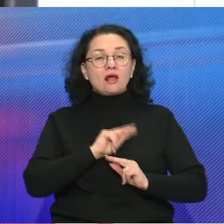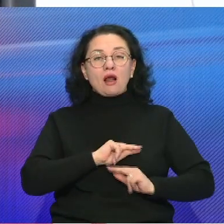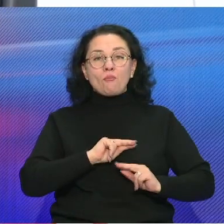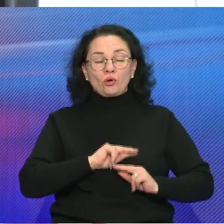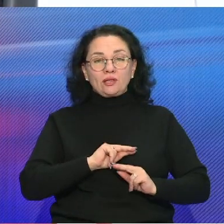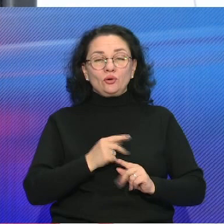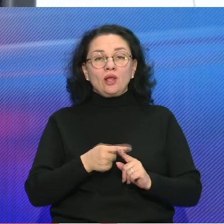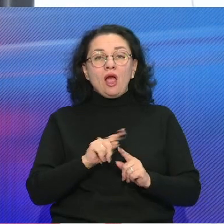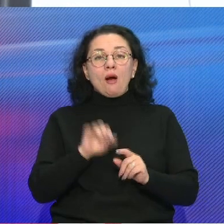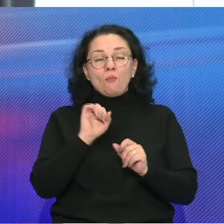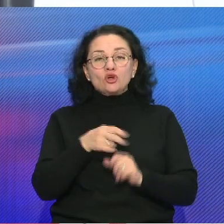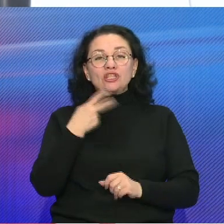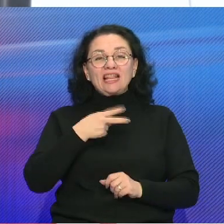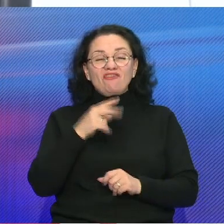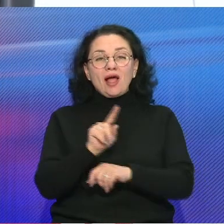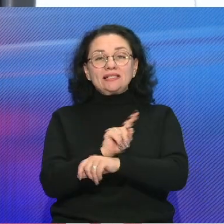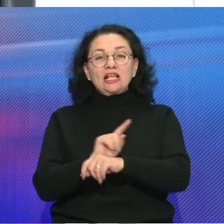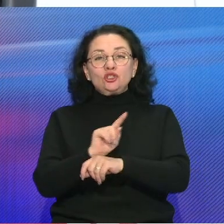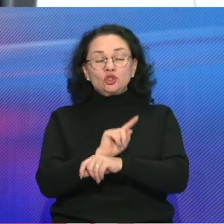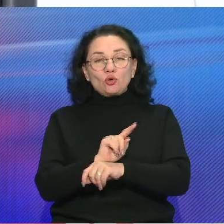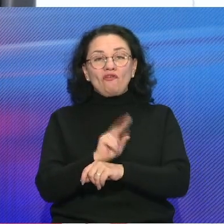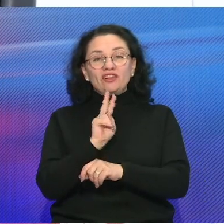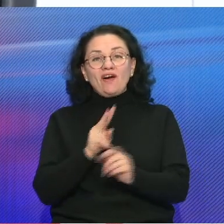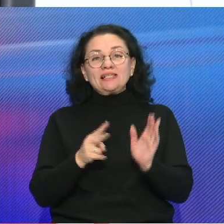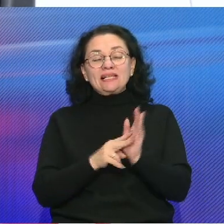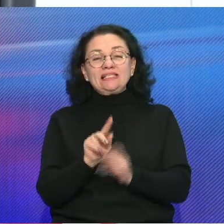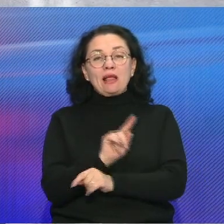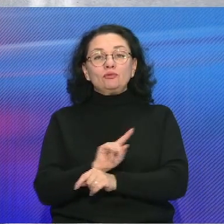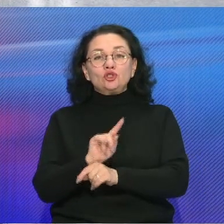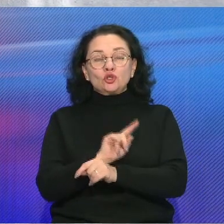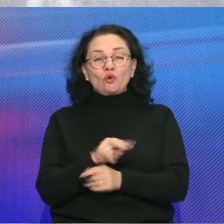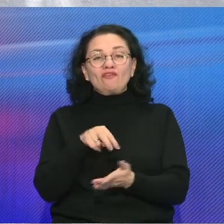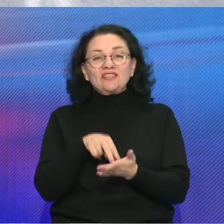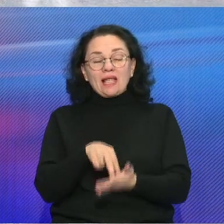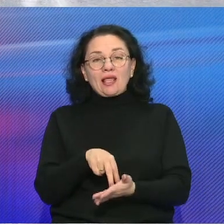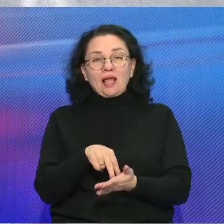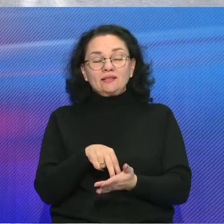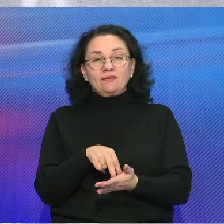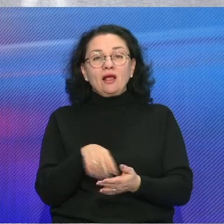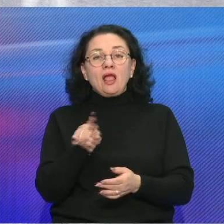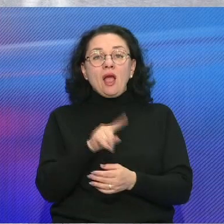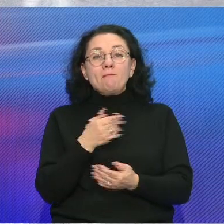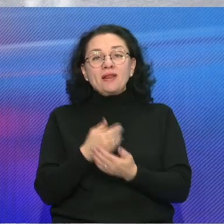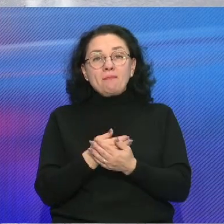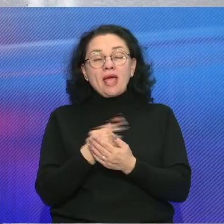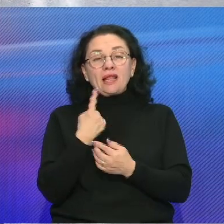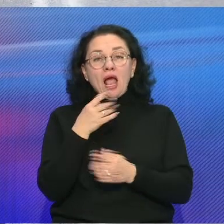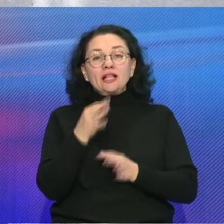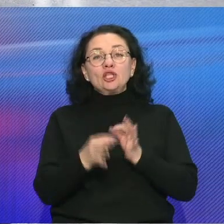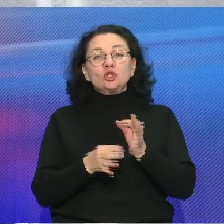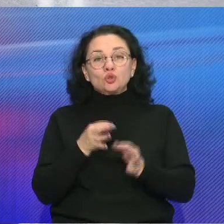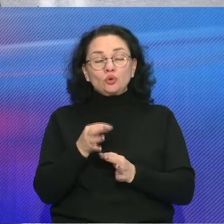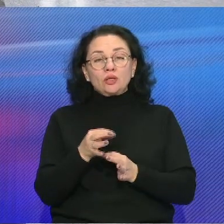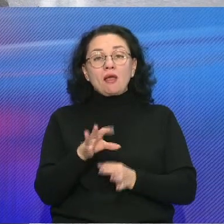границе постоять 20 часов. 27 стоял часов. Просто заезжаешь и все. Пропуска стоят обычно сутки, бывает и